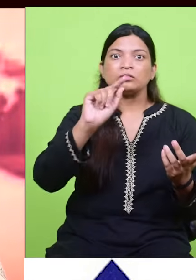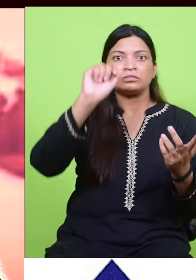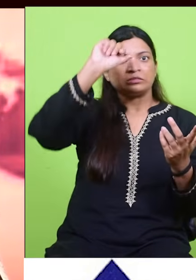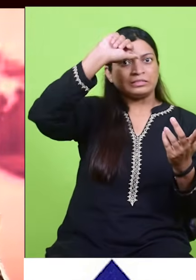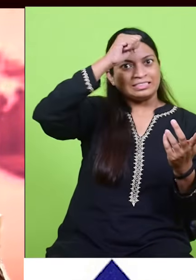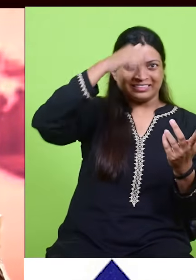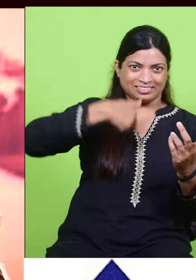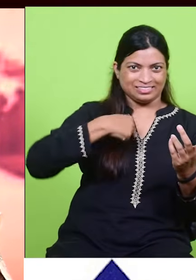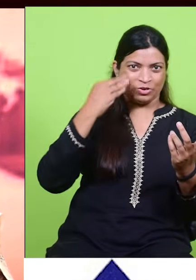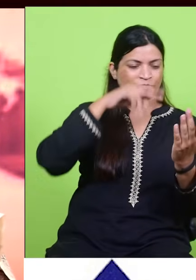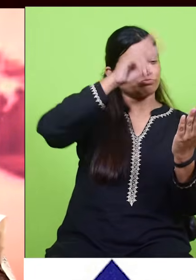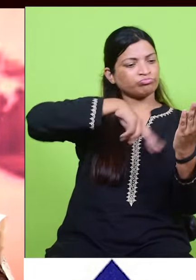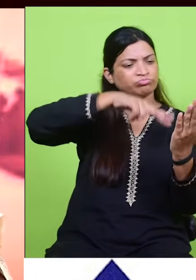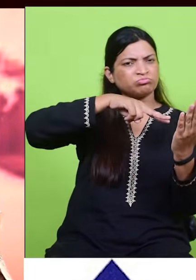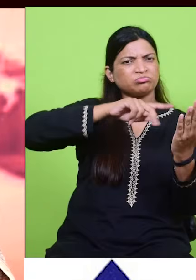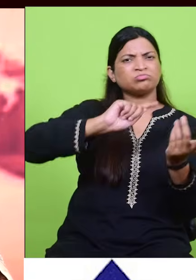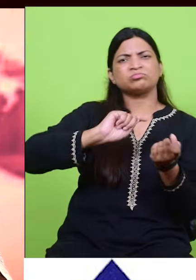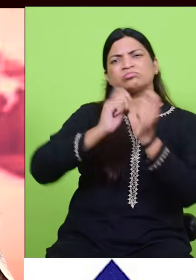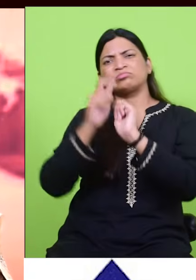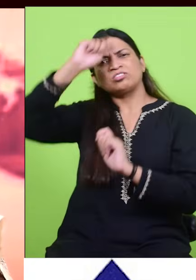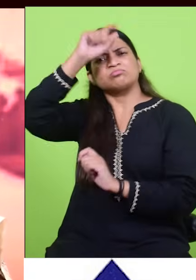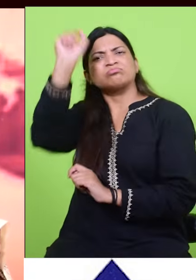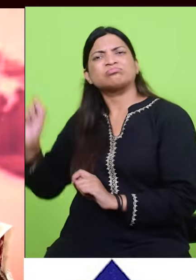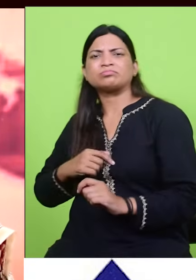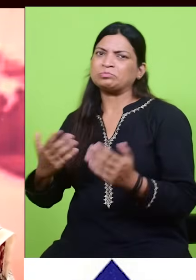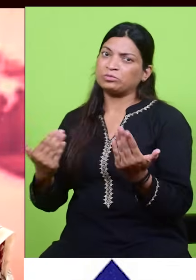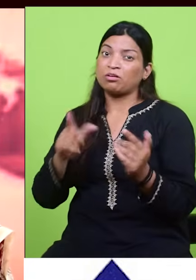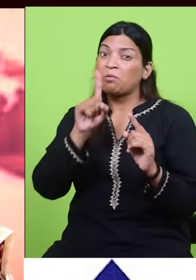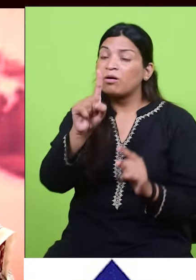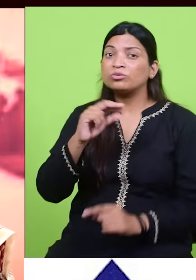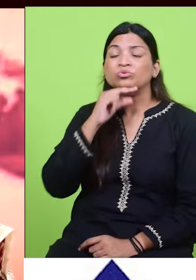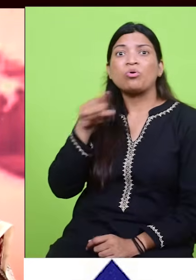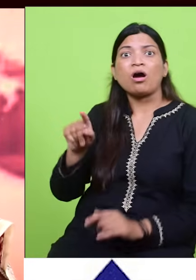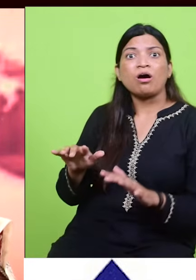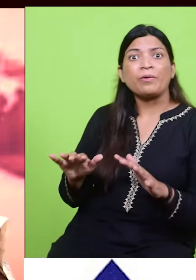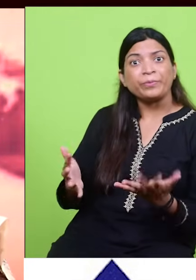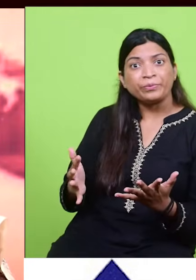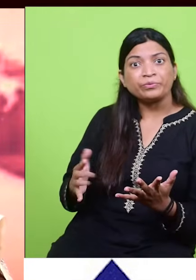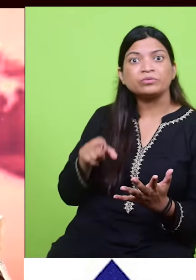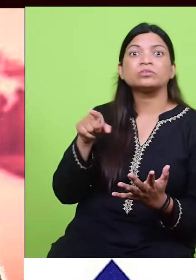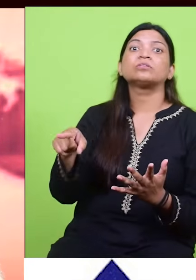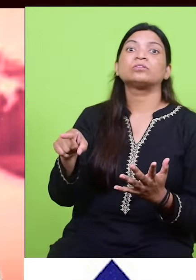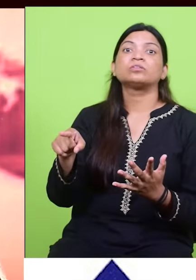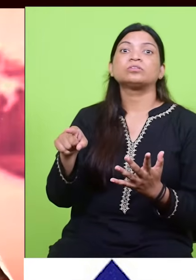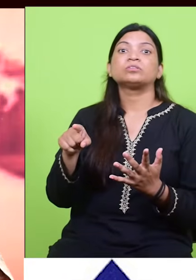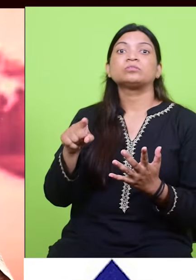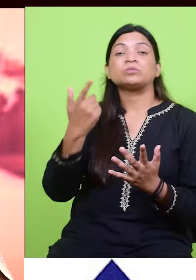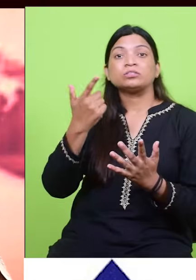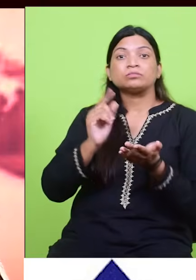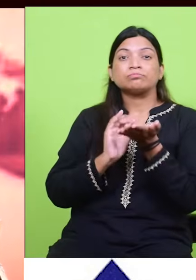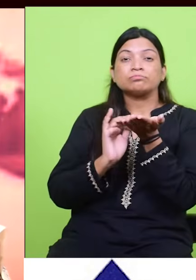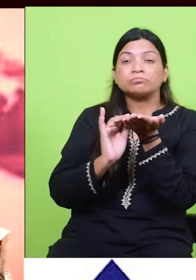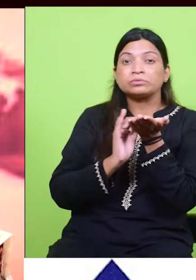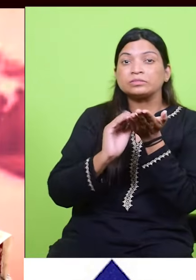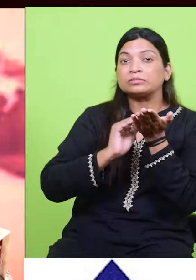हूँ। तो अब मेरे पास में सपोज हिंदी की बुक थी तो मैं तो गुरदीप को सब पढ़ा सकती थी, बट गुरदीप को सेल्फ रीडिंग के लिए इंग्लिश मटेरियल